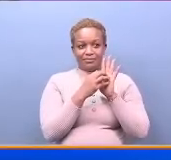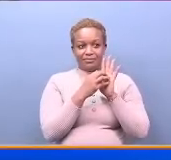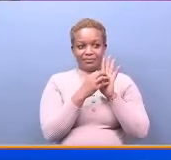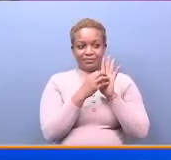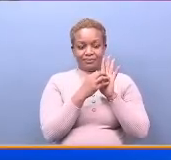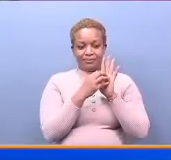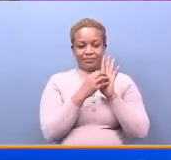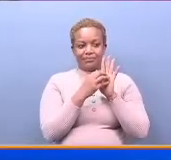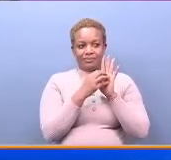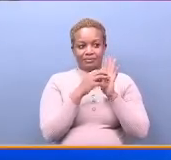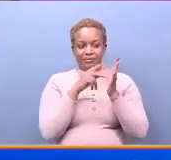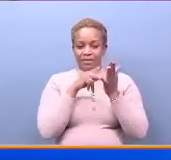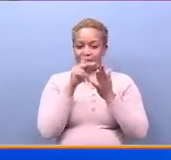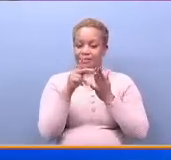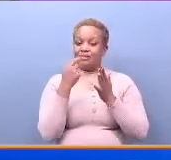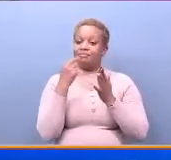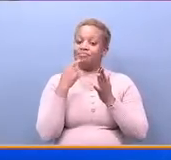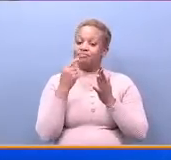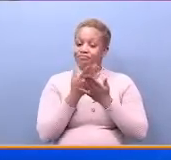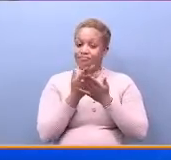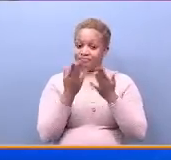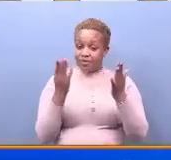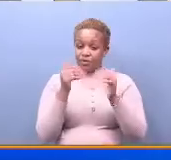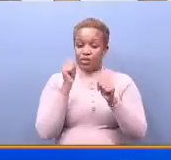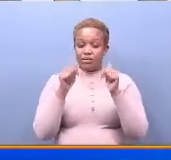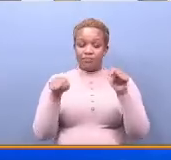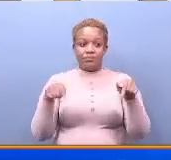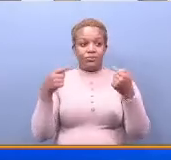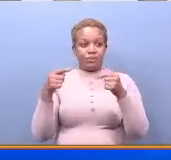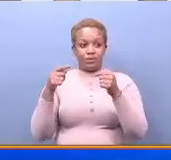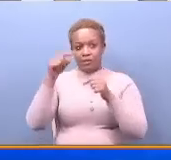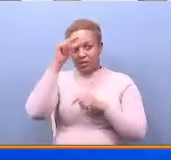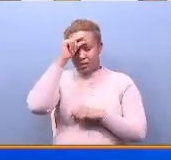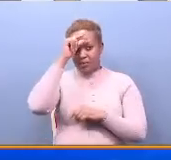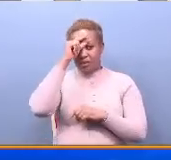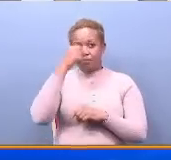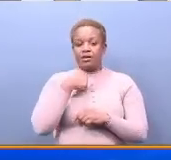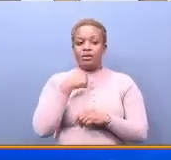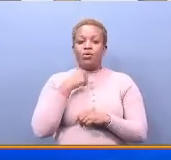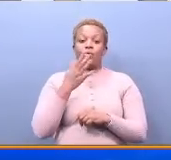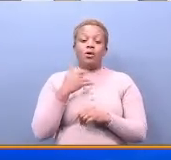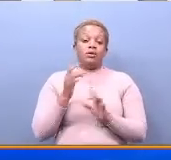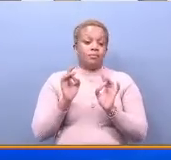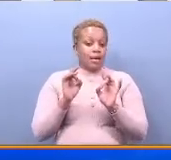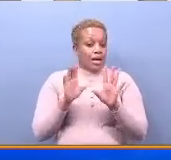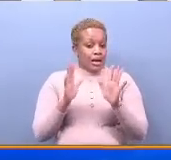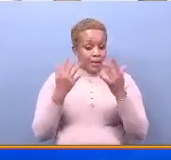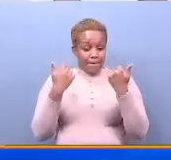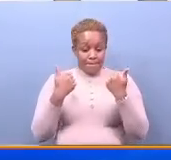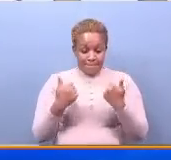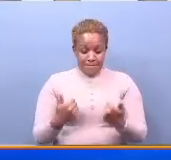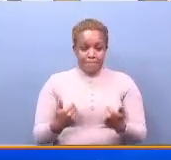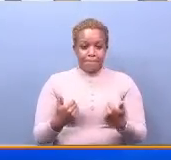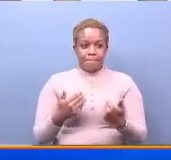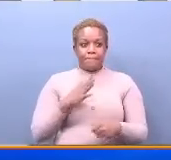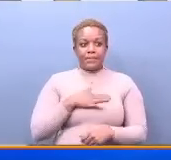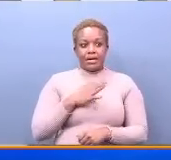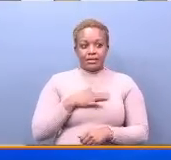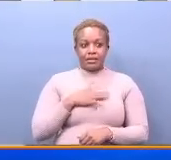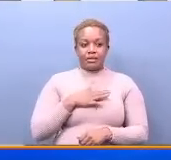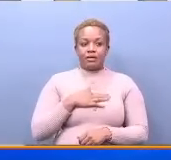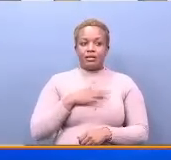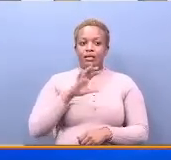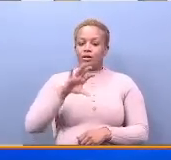Nakasema, hii mambo napigana vita na watu kwa serikali. Ningependa impeachment yangu nilipe county assembly. Mko